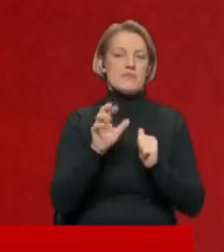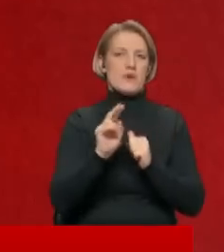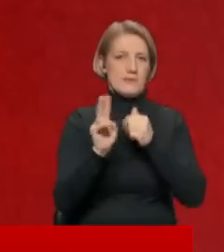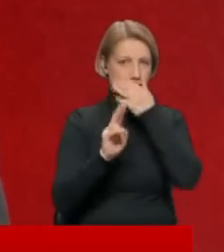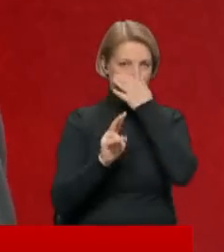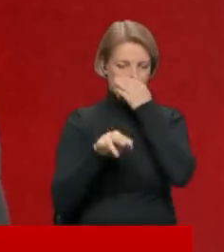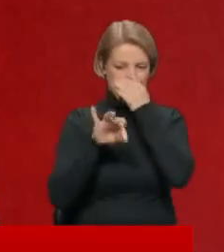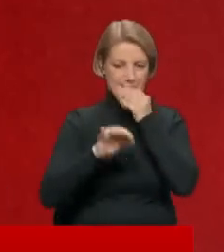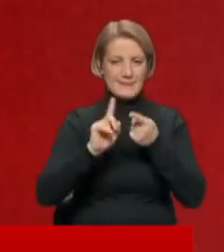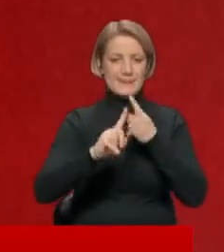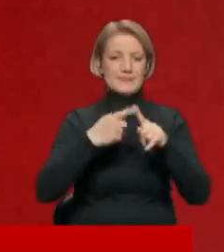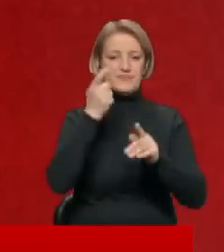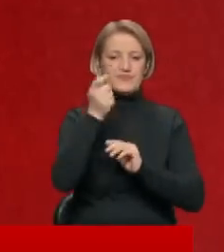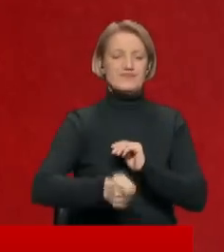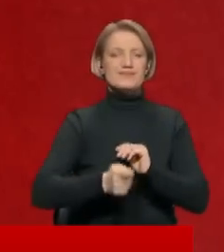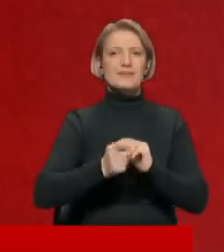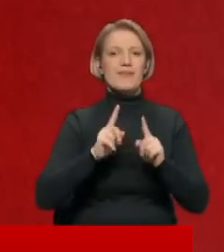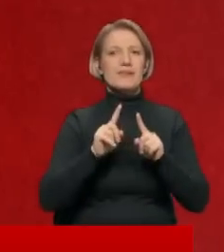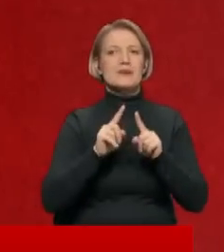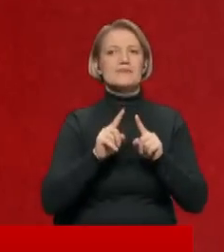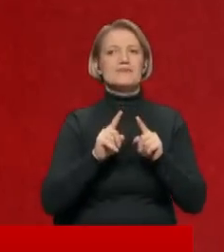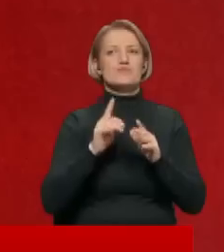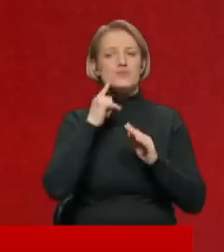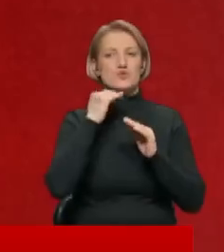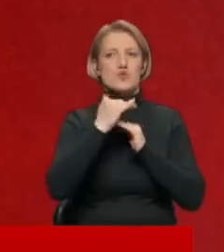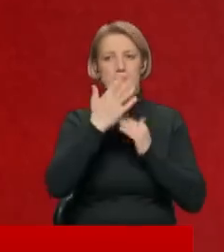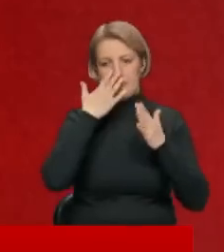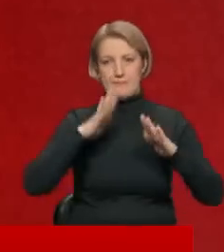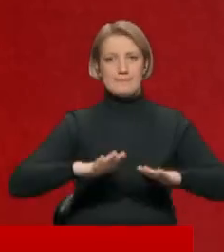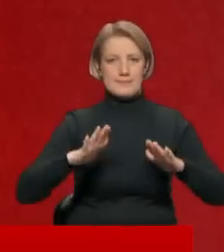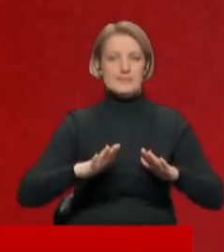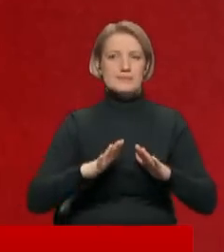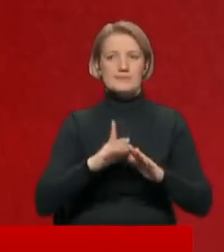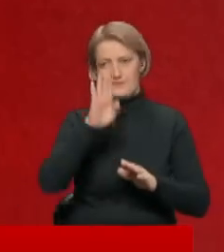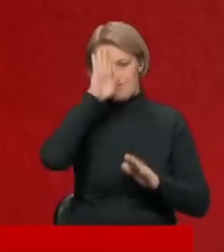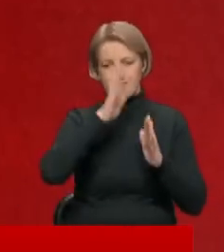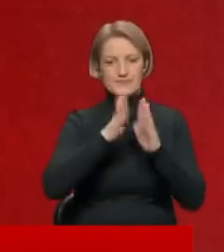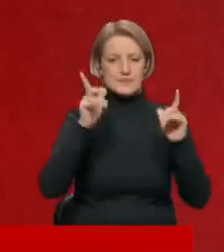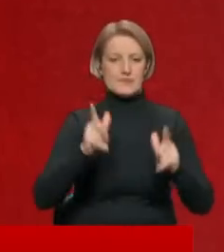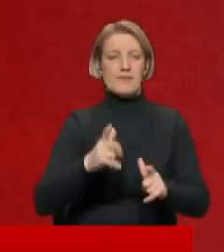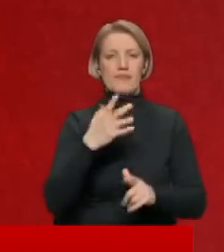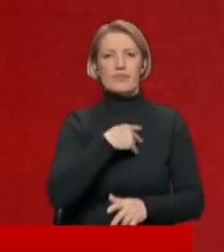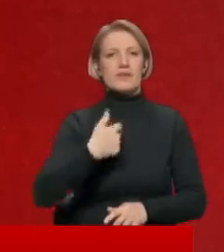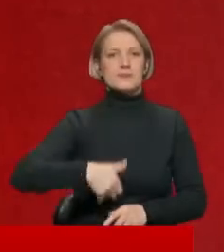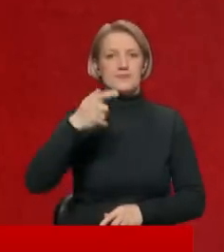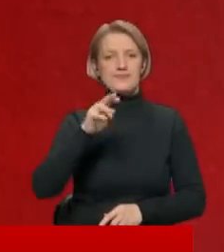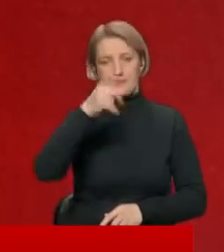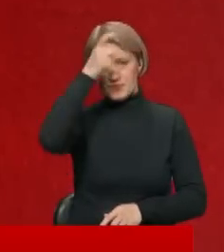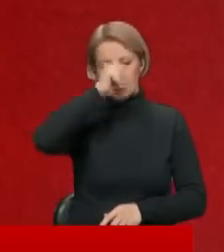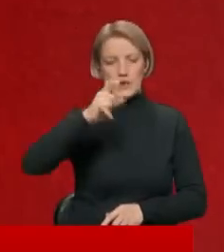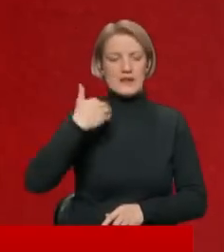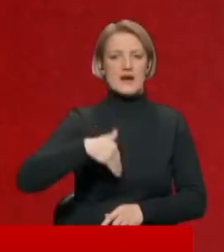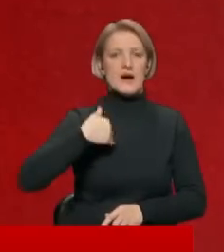Siyasette ama bugün siyasetin şartları sınırları toplumsal beklentiler İstanbul Büyükşehir Belediye Başkanı gibi Türkiye'nin